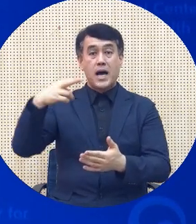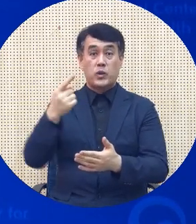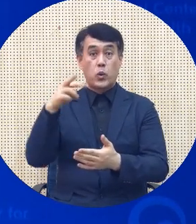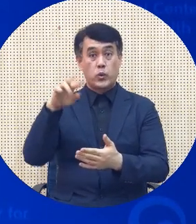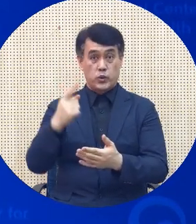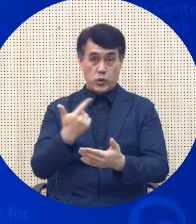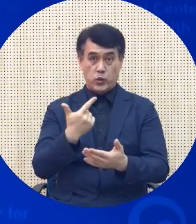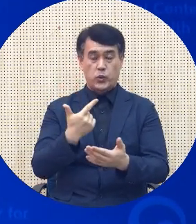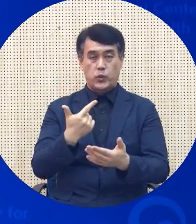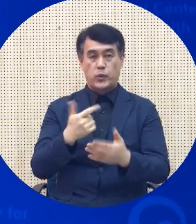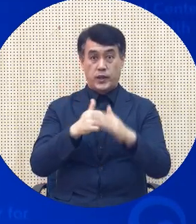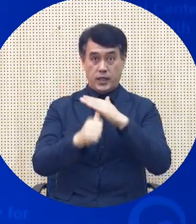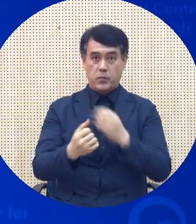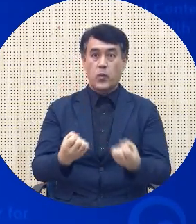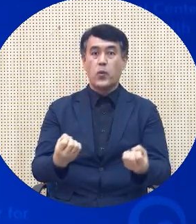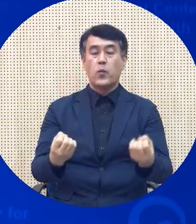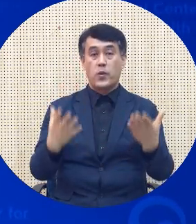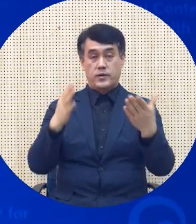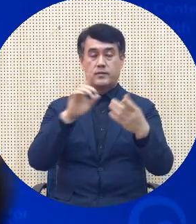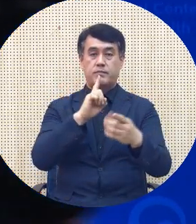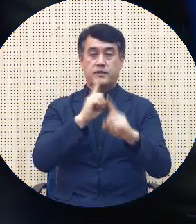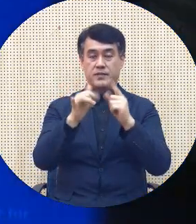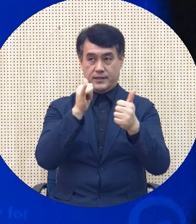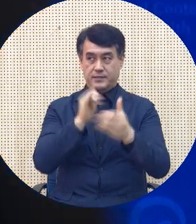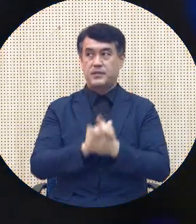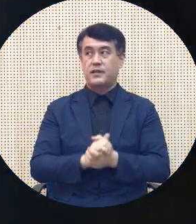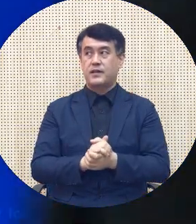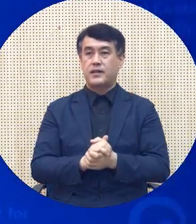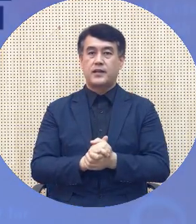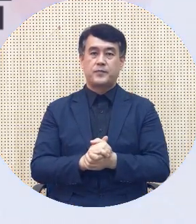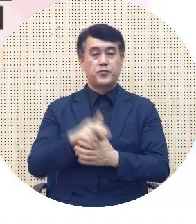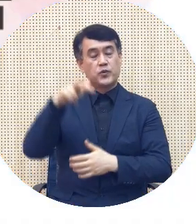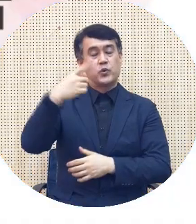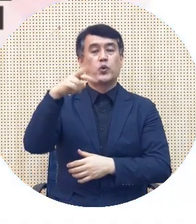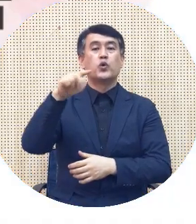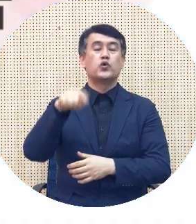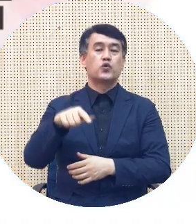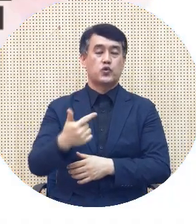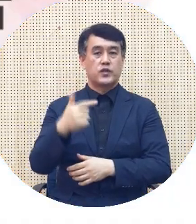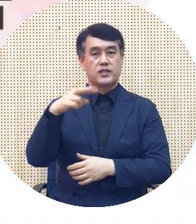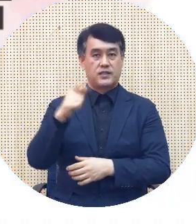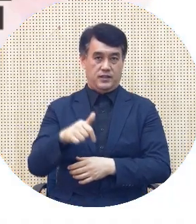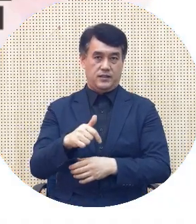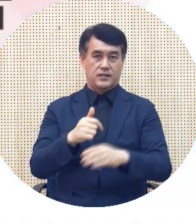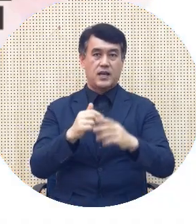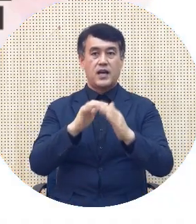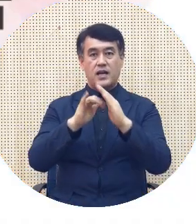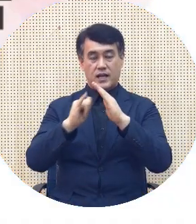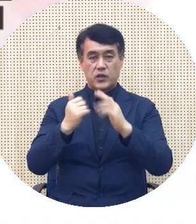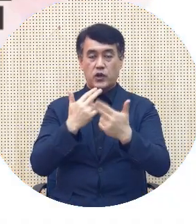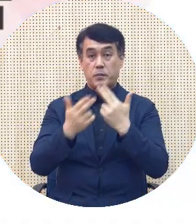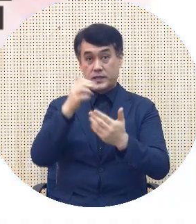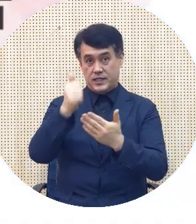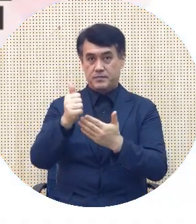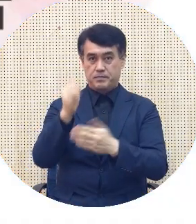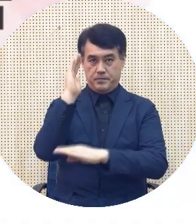메시지 읽겠습니다. 먼저 조순득 전 대한정신장애인 가족협회장님을 박수로 모셔보도록